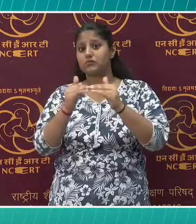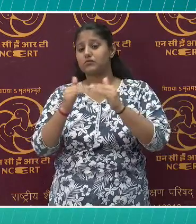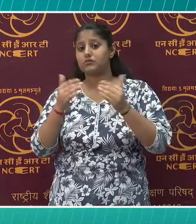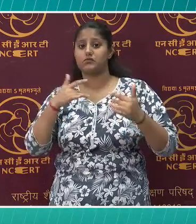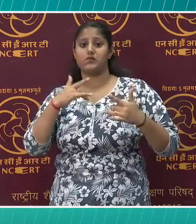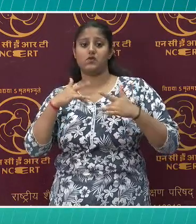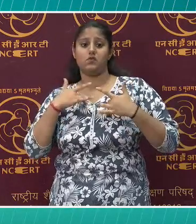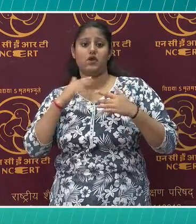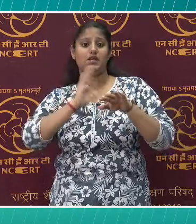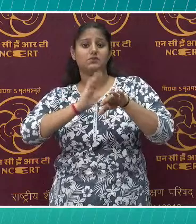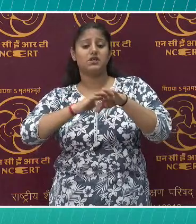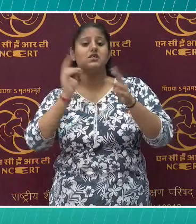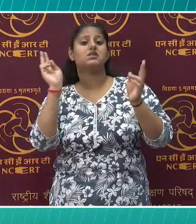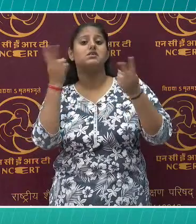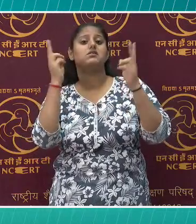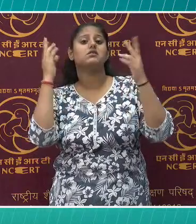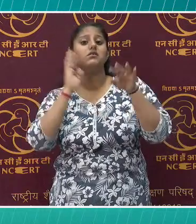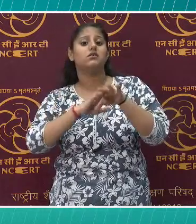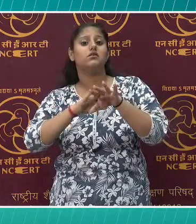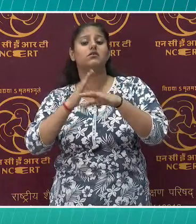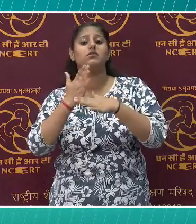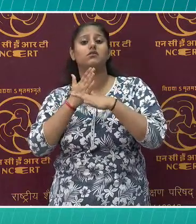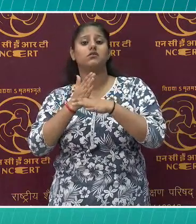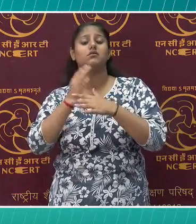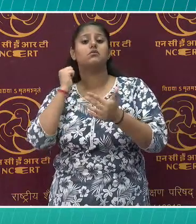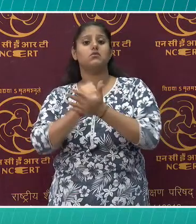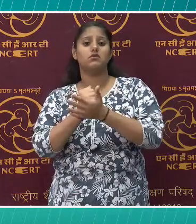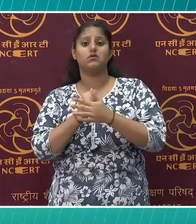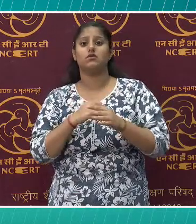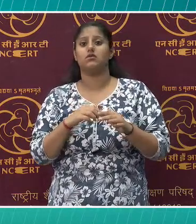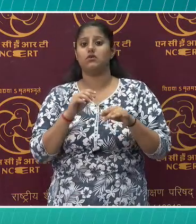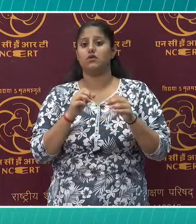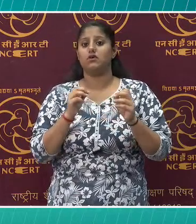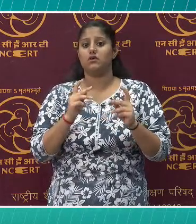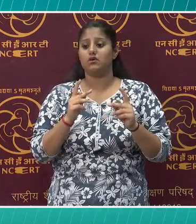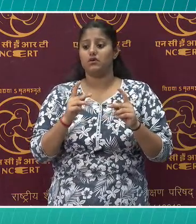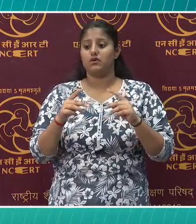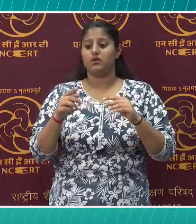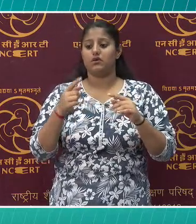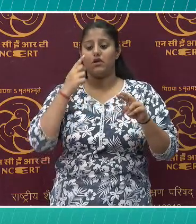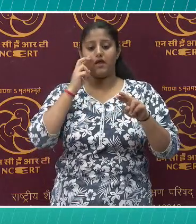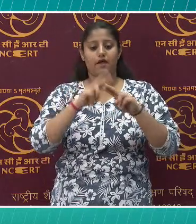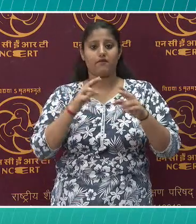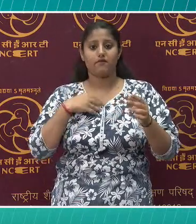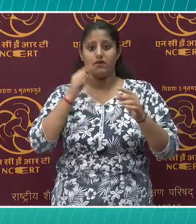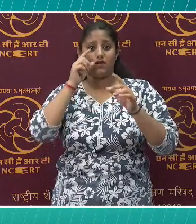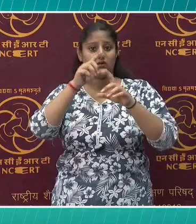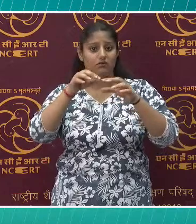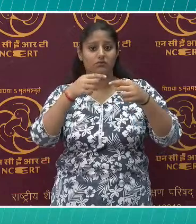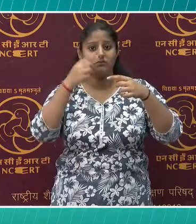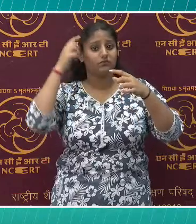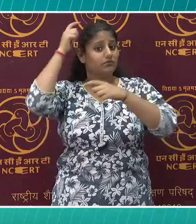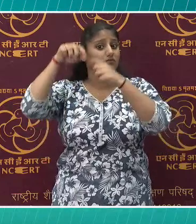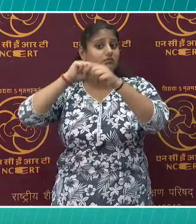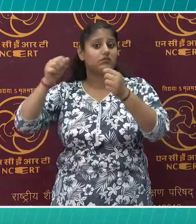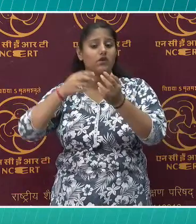अलग ही होते हैं. So field trips are very important. Take them to visit a farmer, how he is sowing the seeds. That also can be a part of your